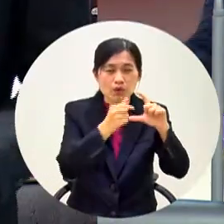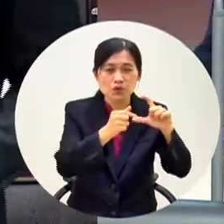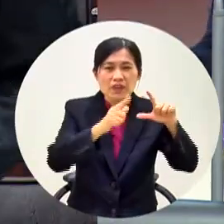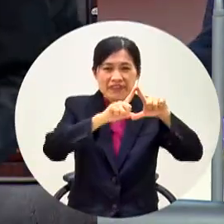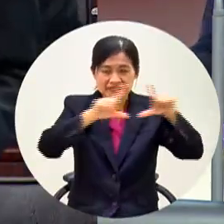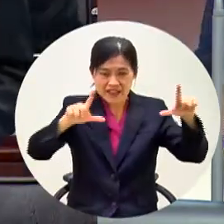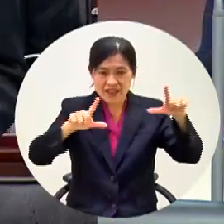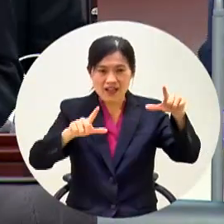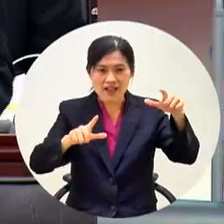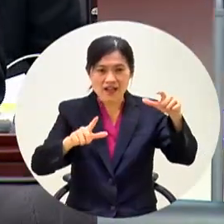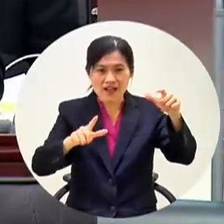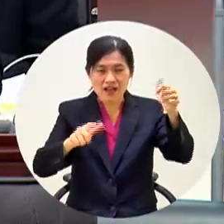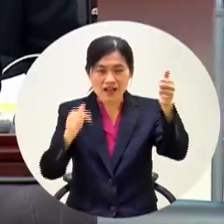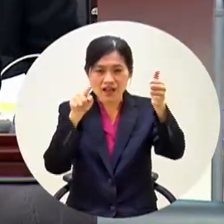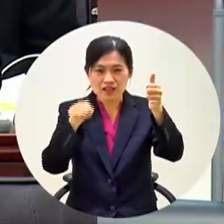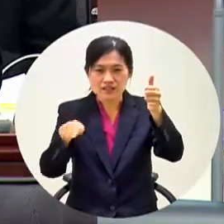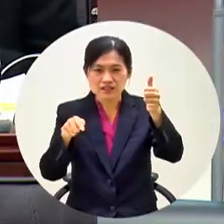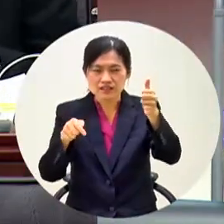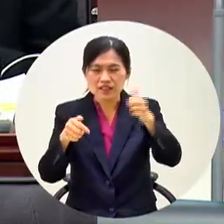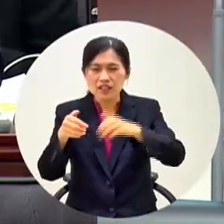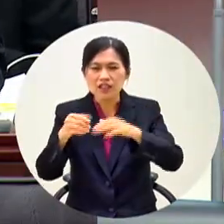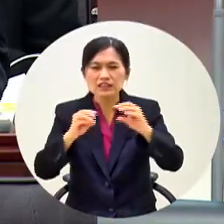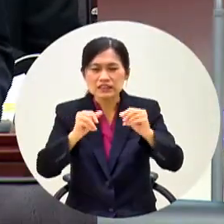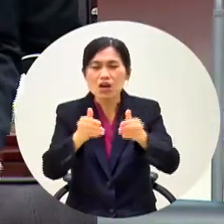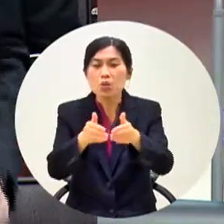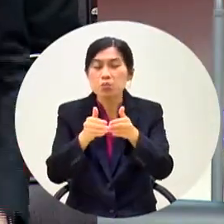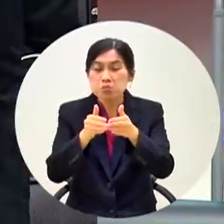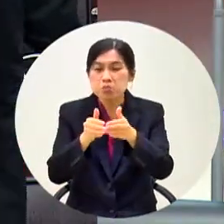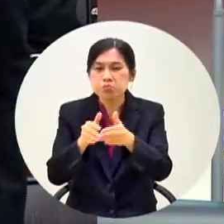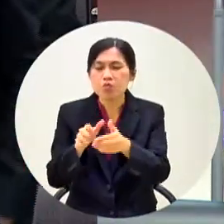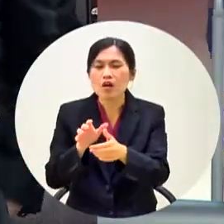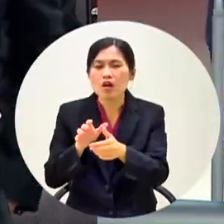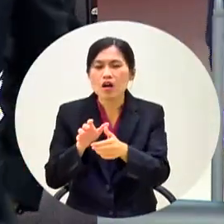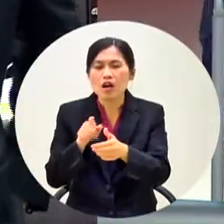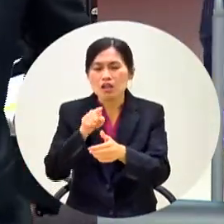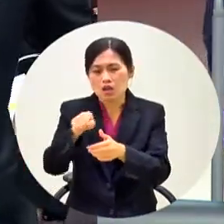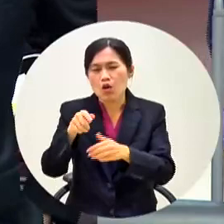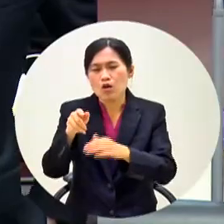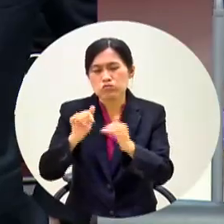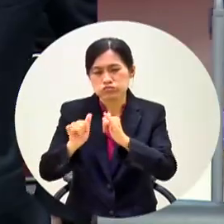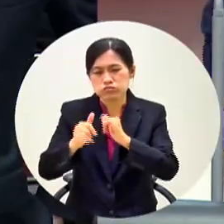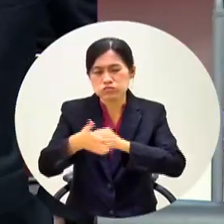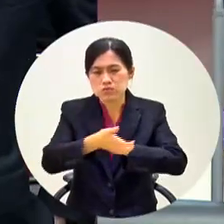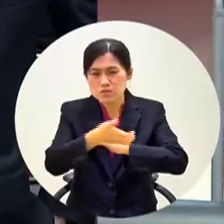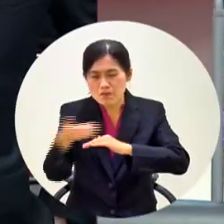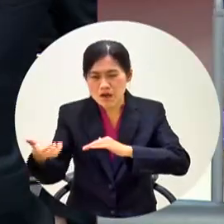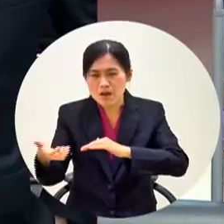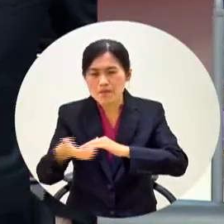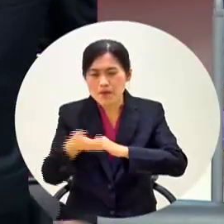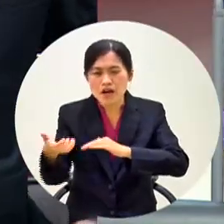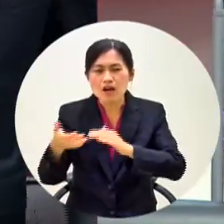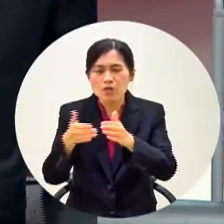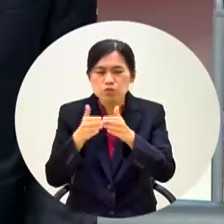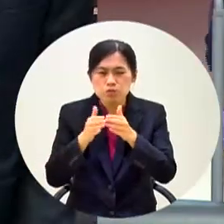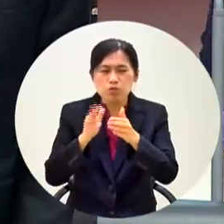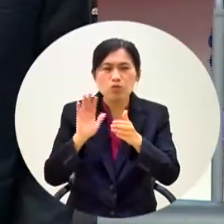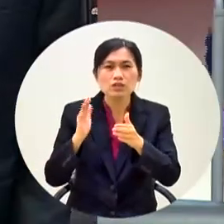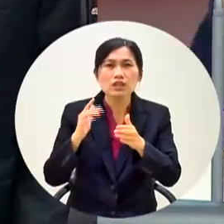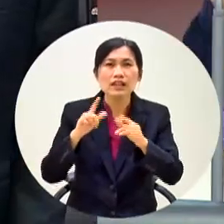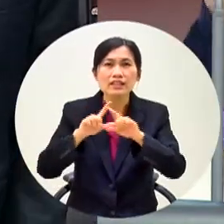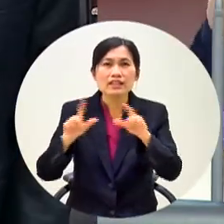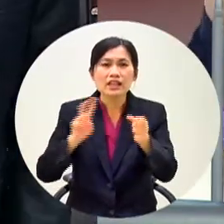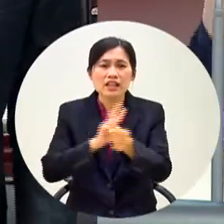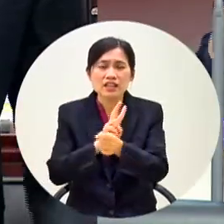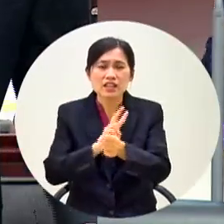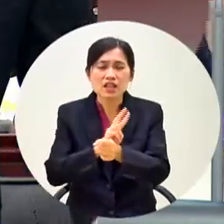需地的需求，所以呢就要进行迁村，但是呢对于大林埔的居民来讲，我们是因为环